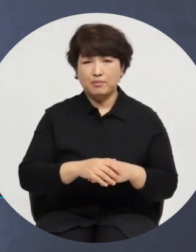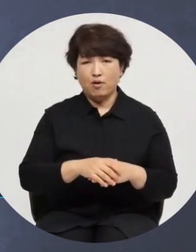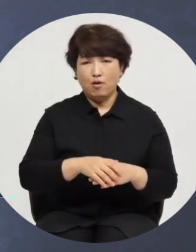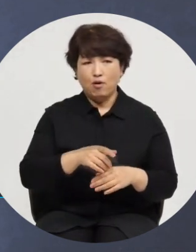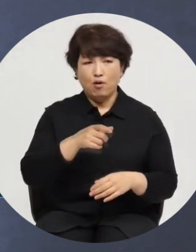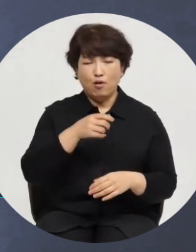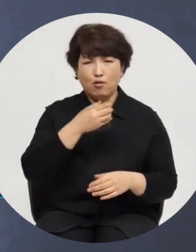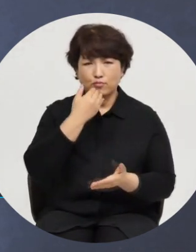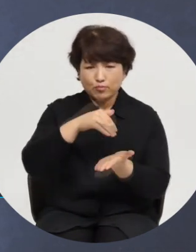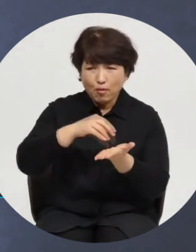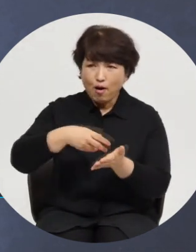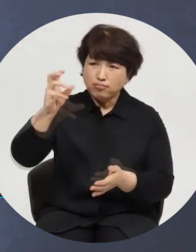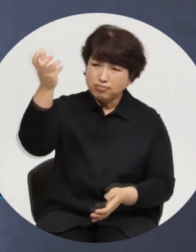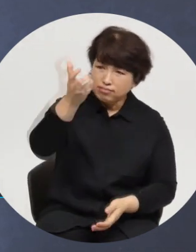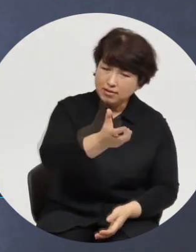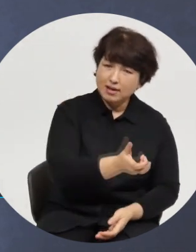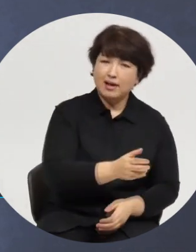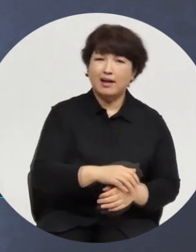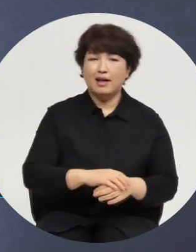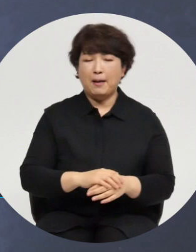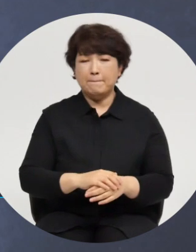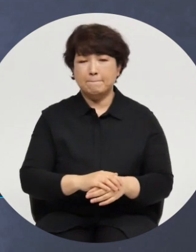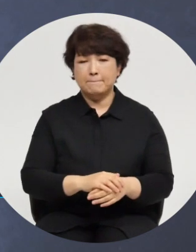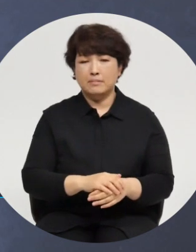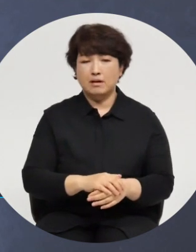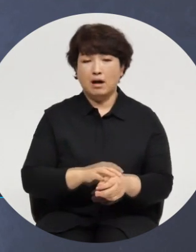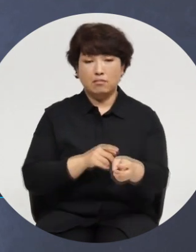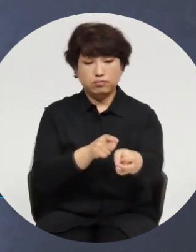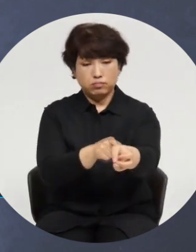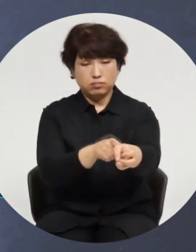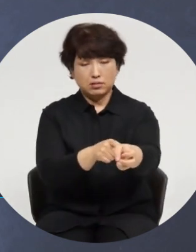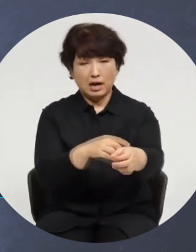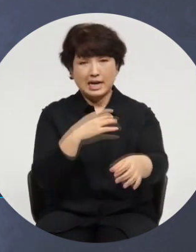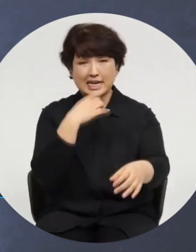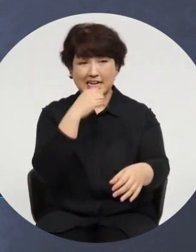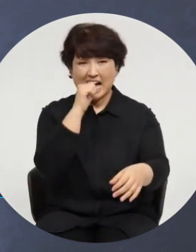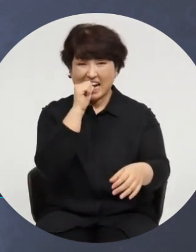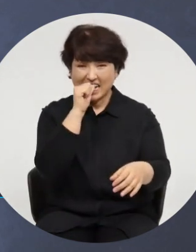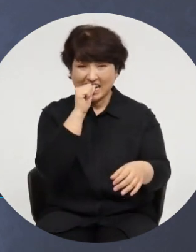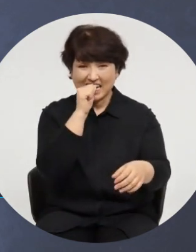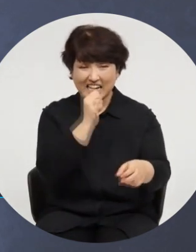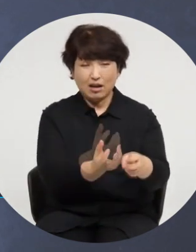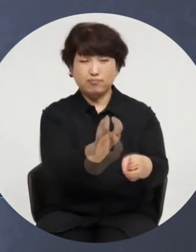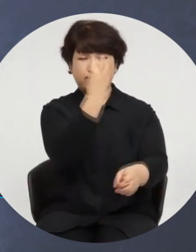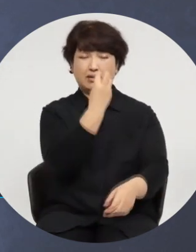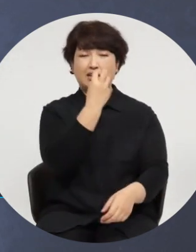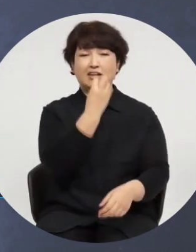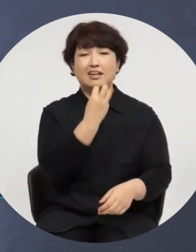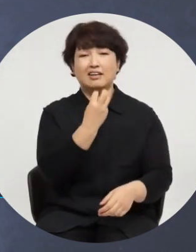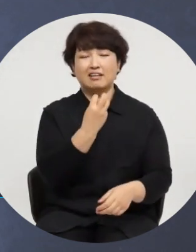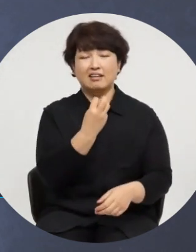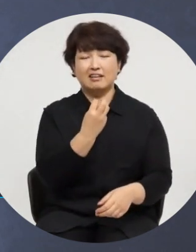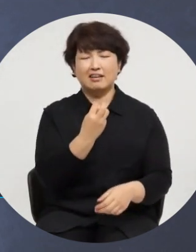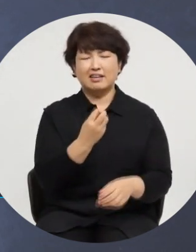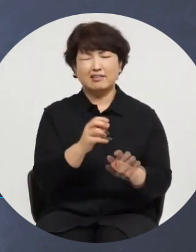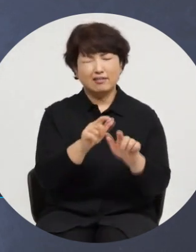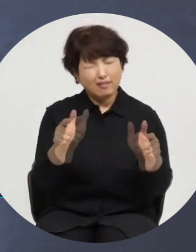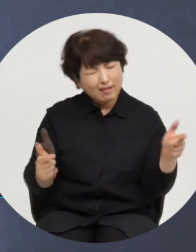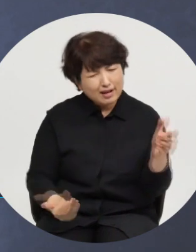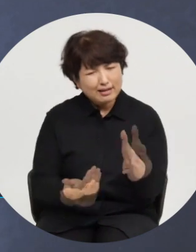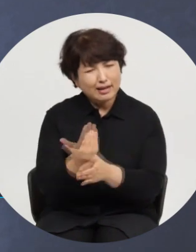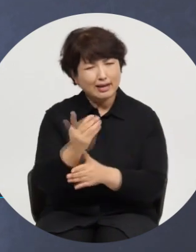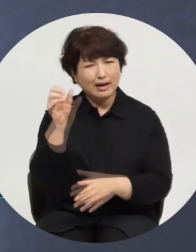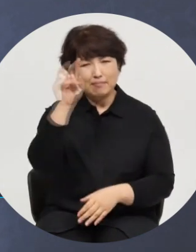산사태가 나 거라 돌멩이가 구르거나 앞 차에서 뭐 어 철근이 떨어지거나 이래 죽을 수도 있잖아요